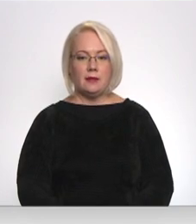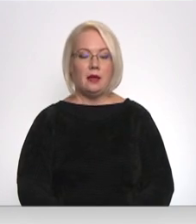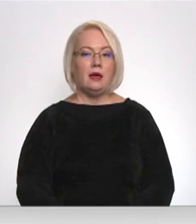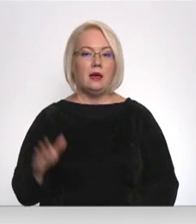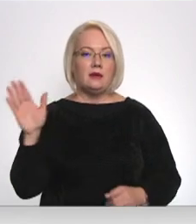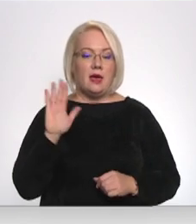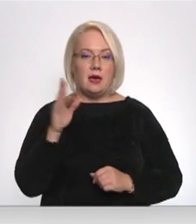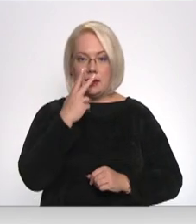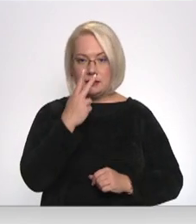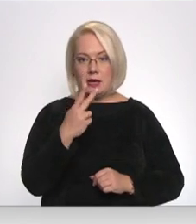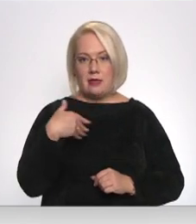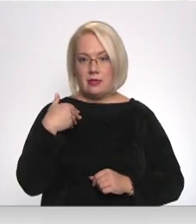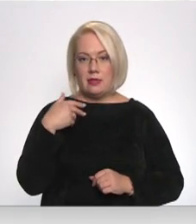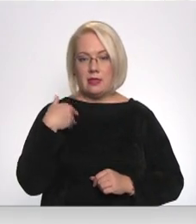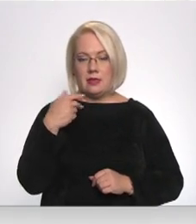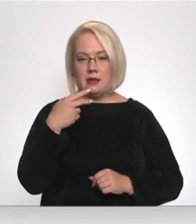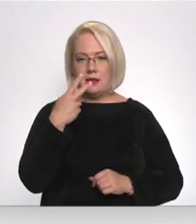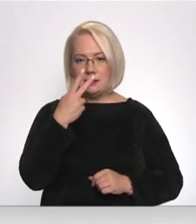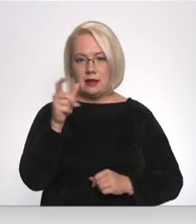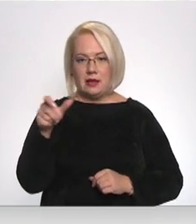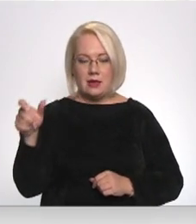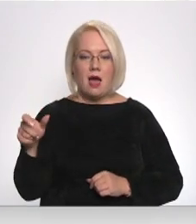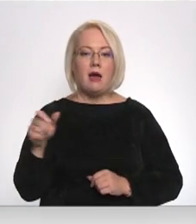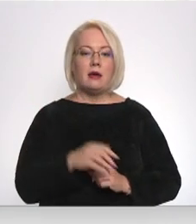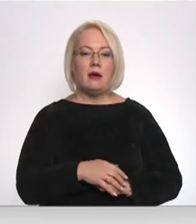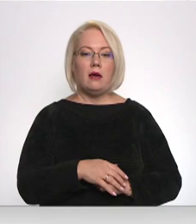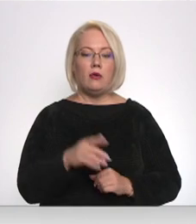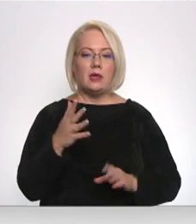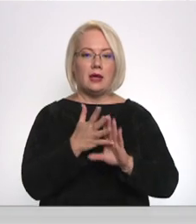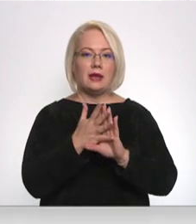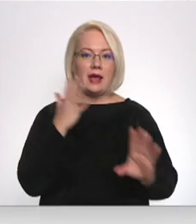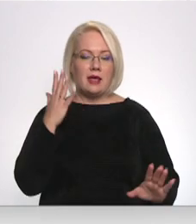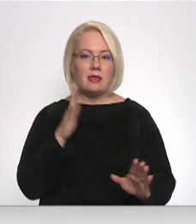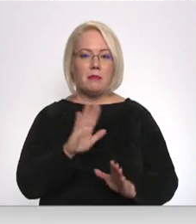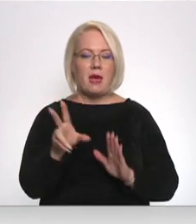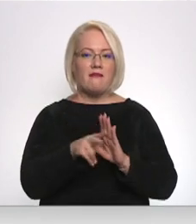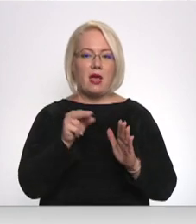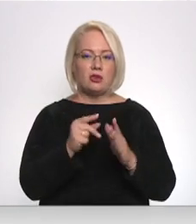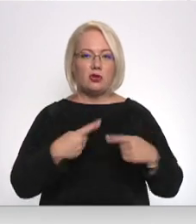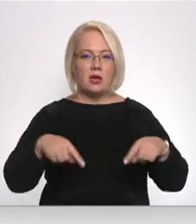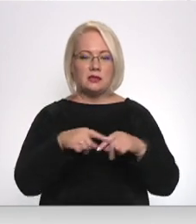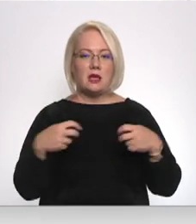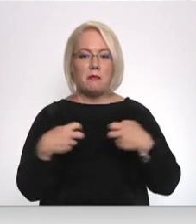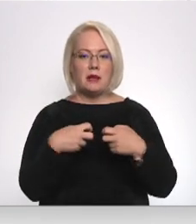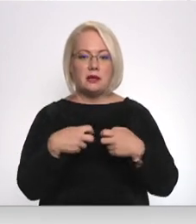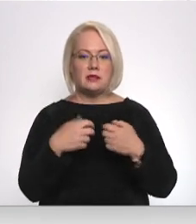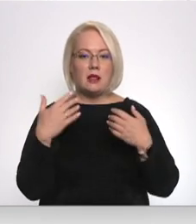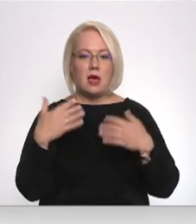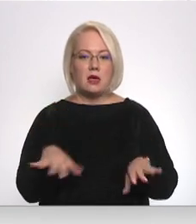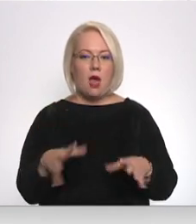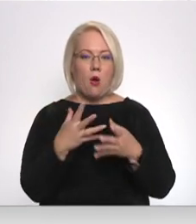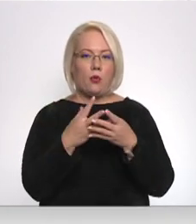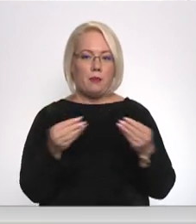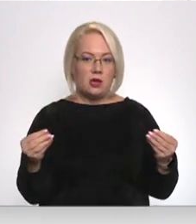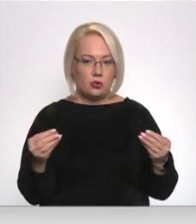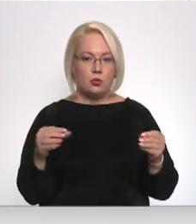Sveika, Laura! Sveicināti skatītāji! Jā, rinda pie vēlēšana iecirkņa šeit Briselē jau ir gandrīz